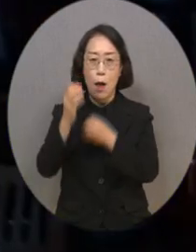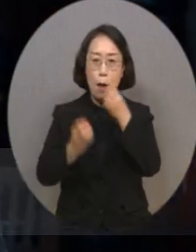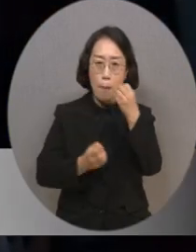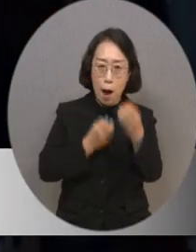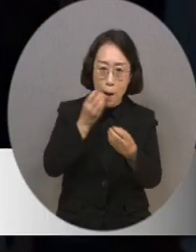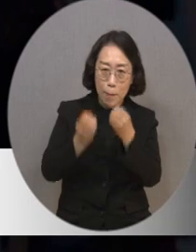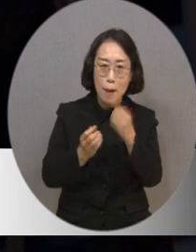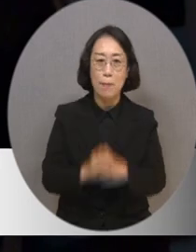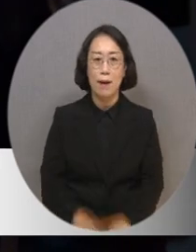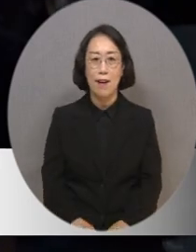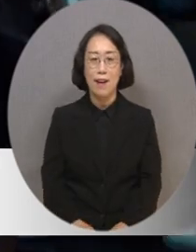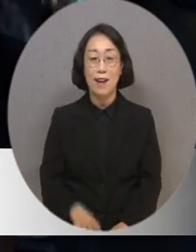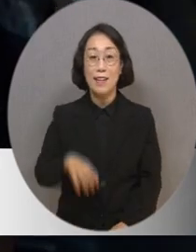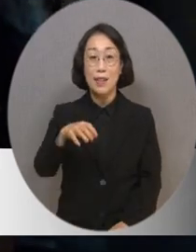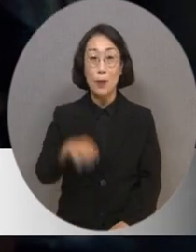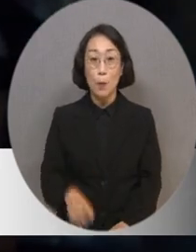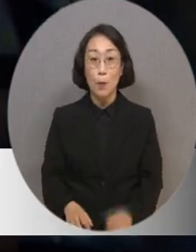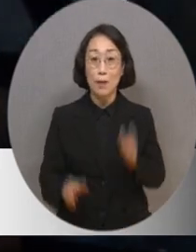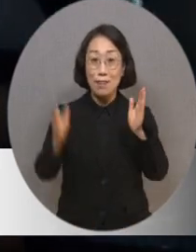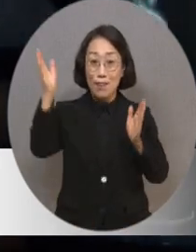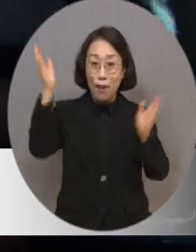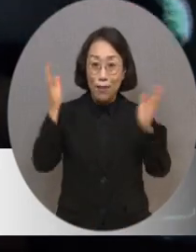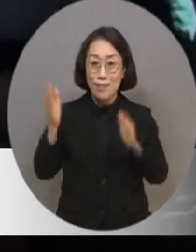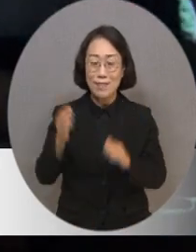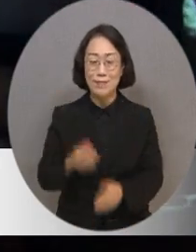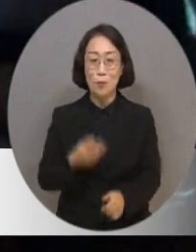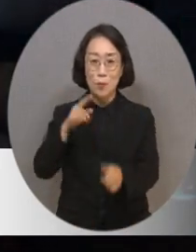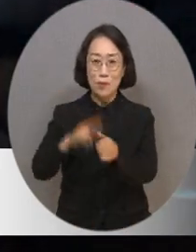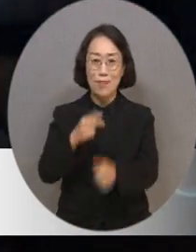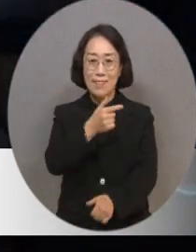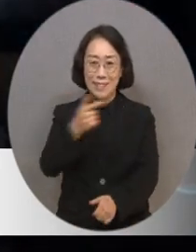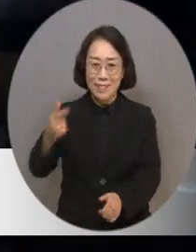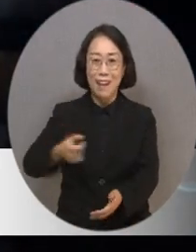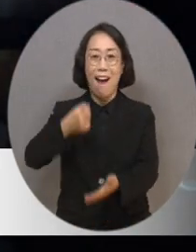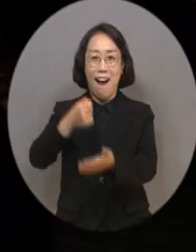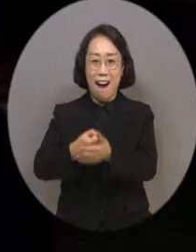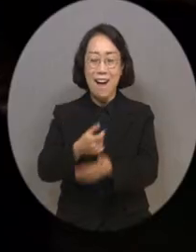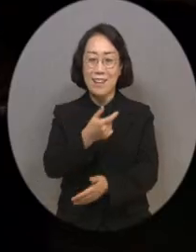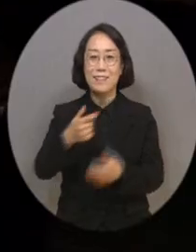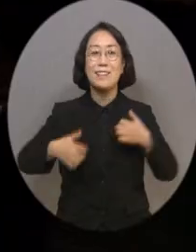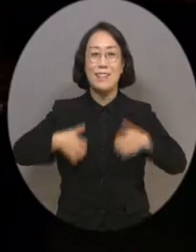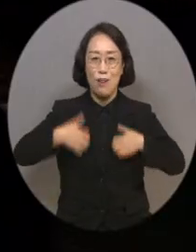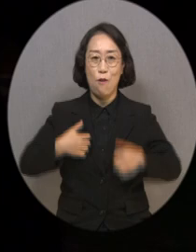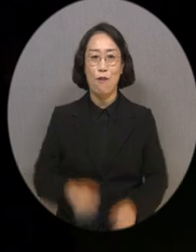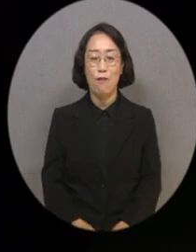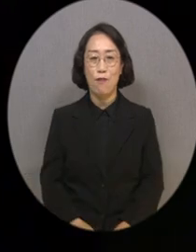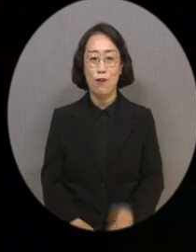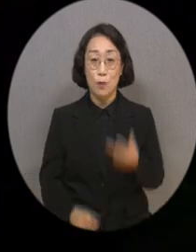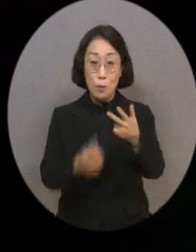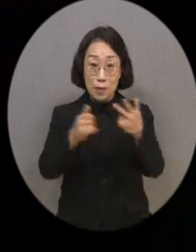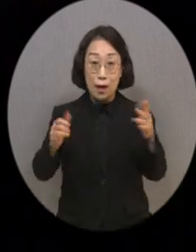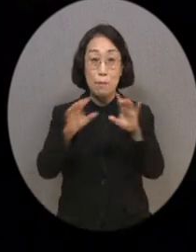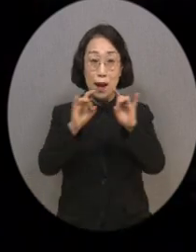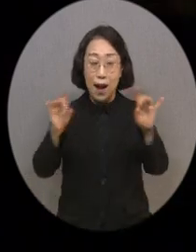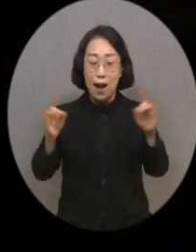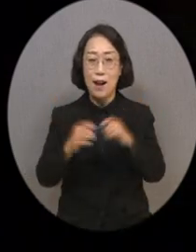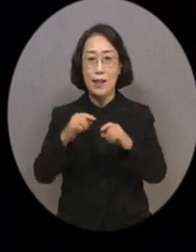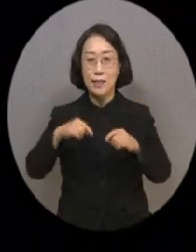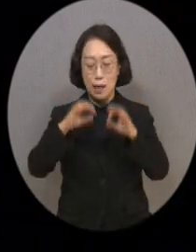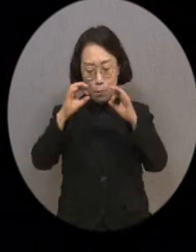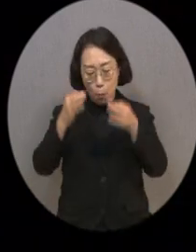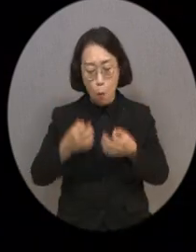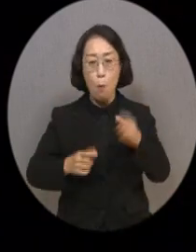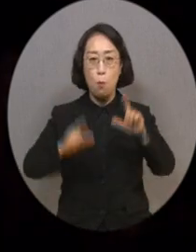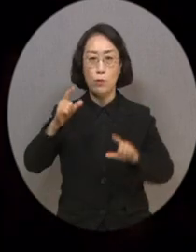냈습니다. 연극 무대에서의 이 도전도 굉장히 뜻깊은 도전이었습니다. 너무 즐거웠어요. 7명의 주인공들은 자신의